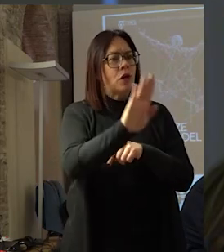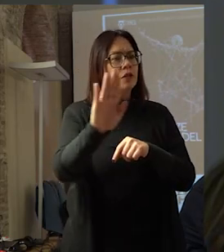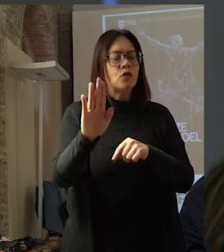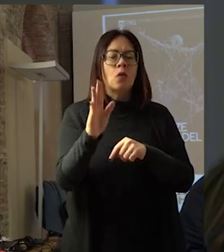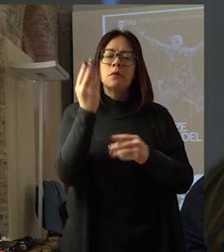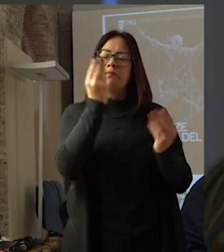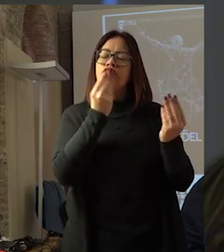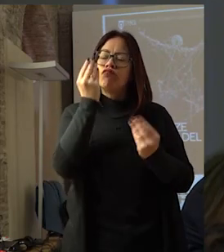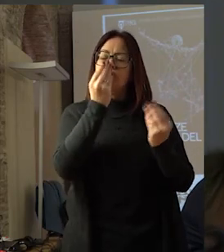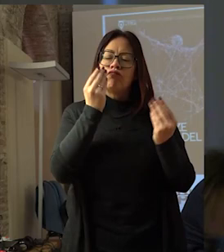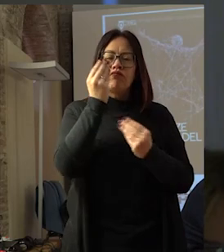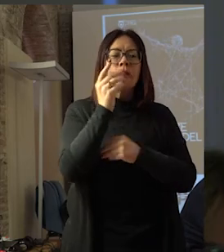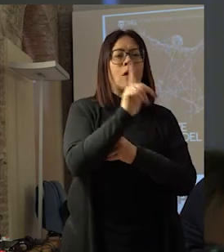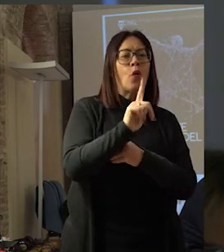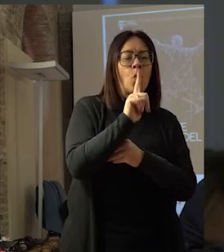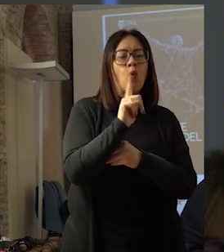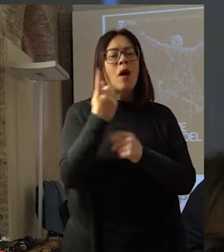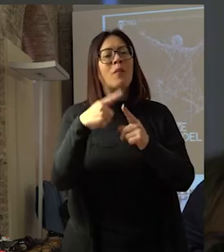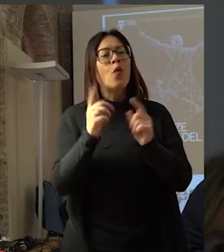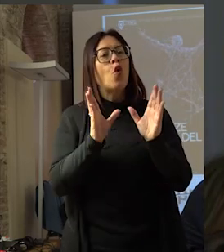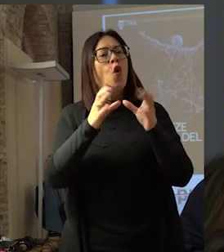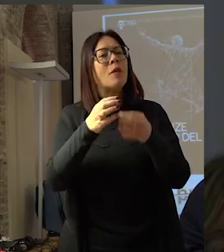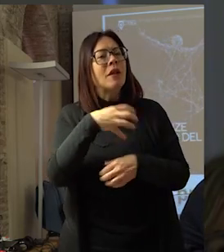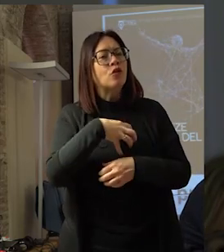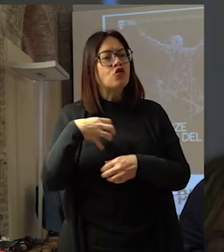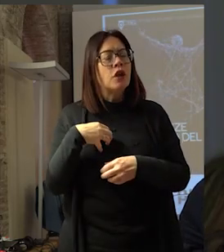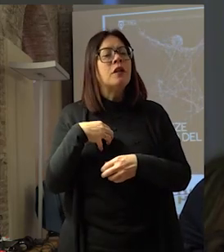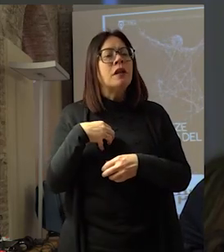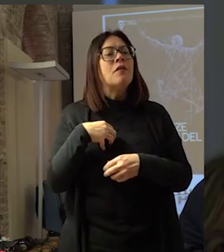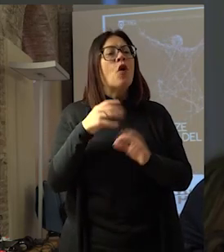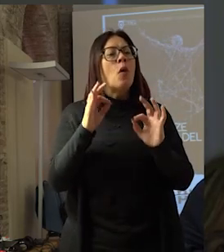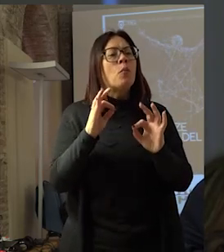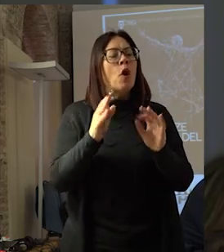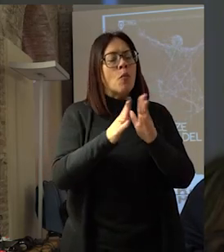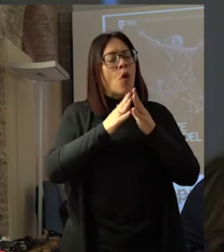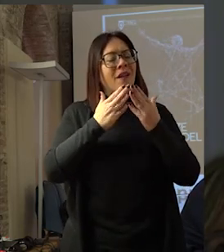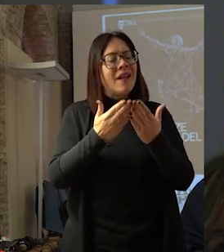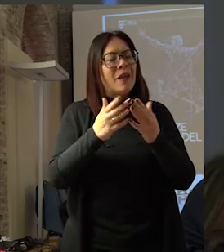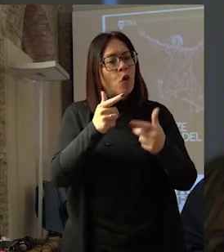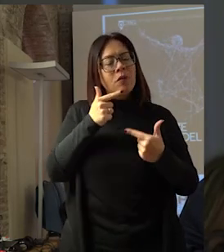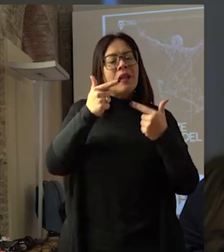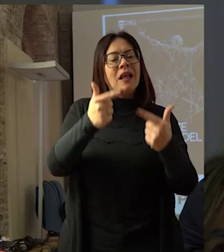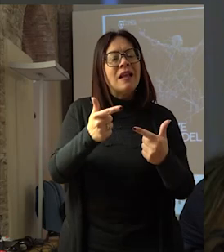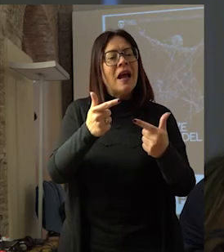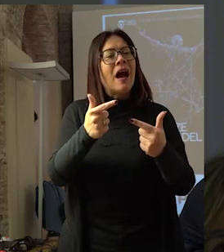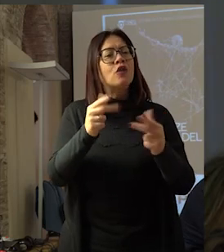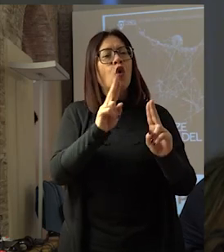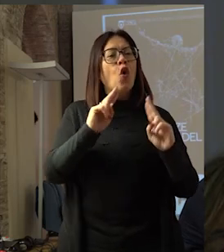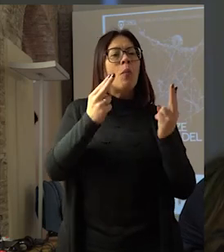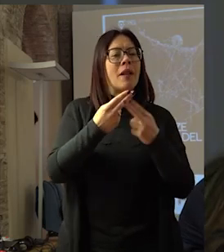detti con Luca, col comitato scientifico, perché non dedicare proprio un quaderno interamente a questa esperienza?